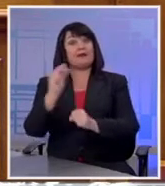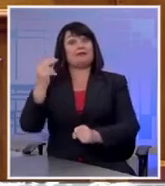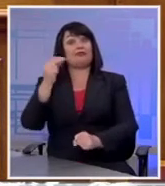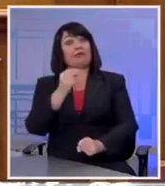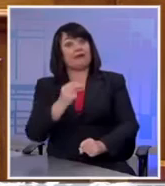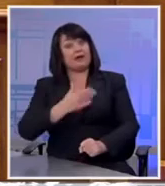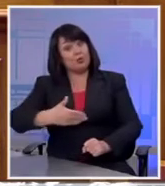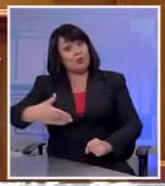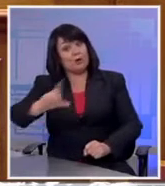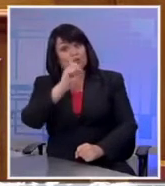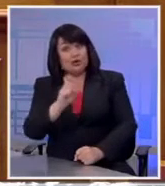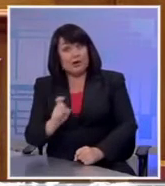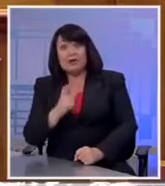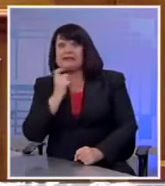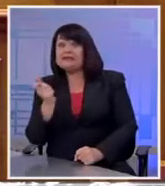τη ζωή βουλευτές?